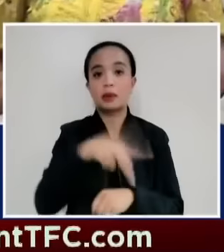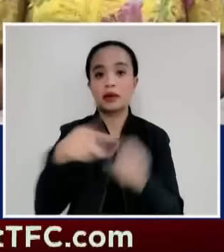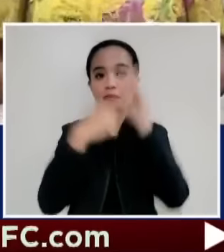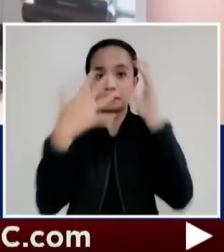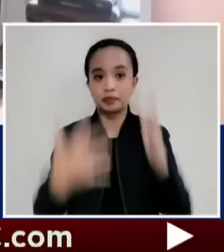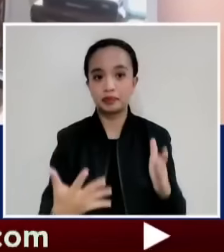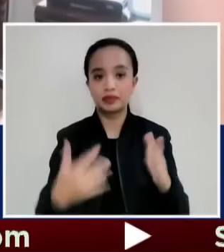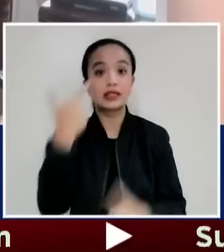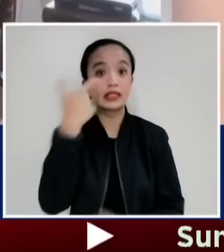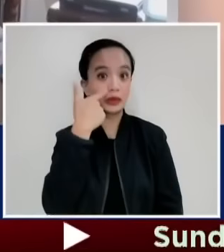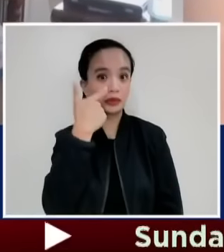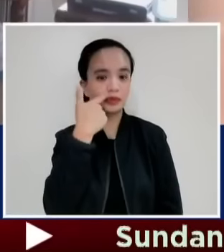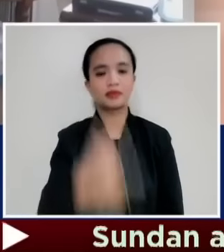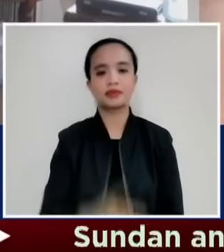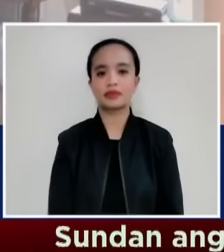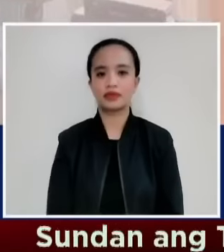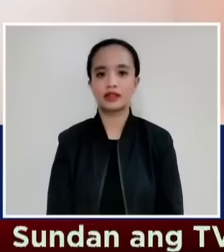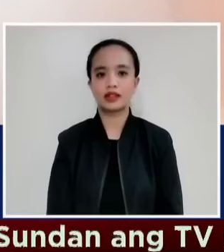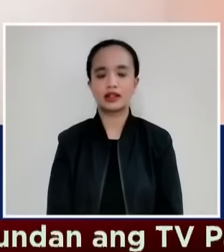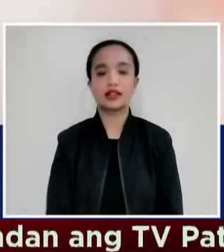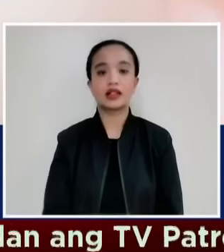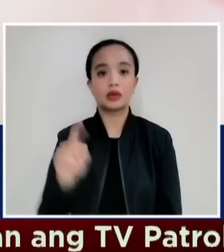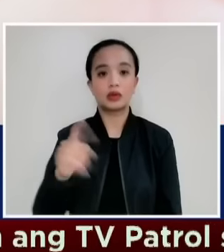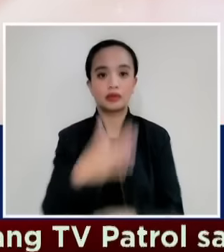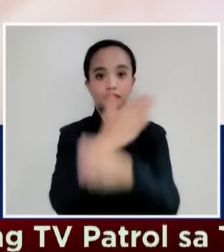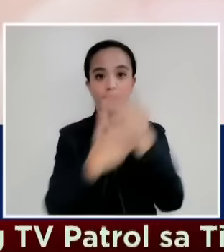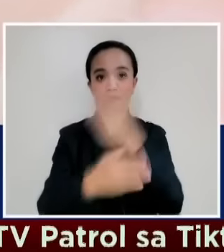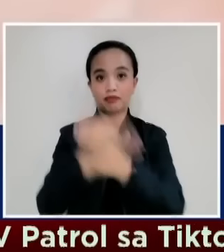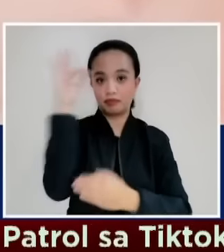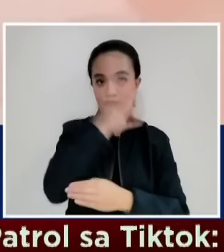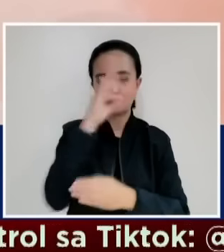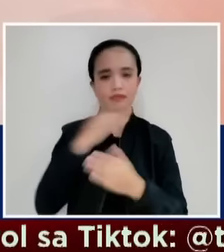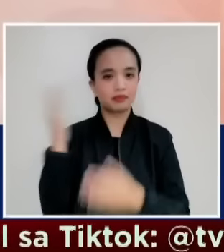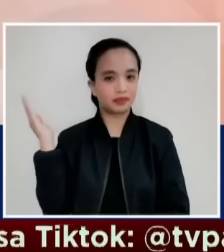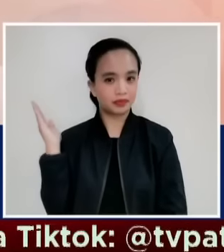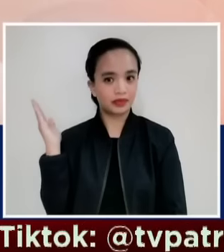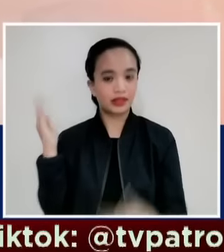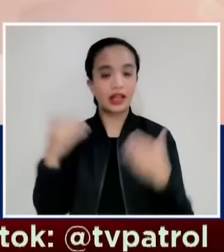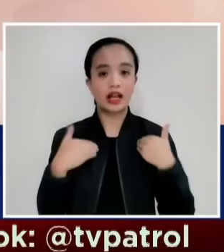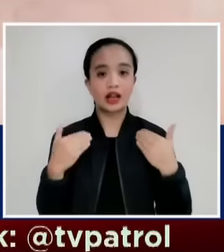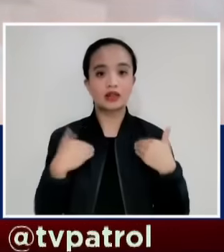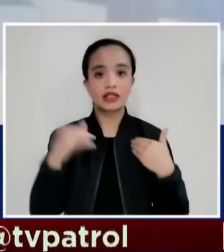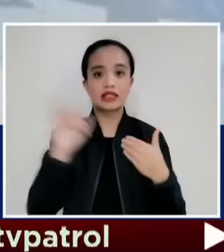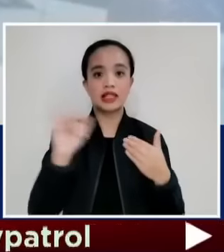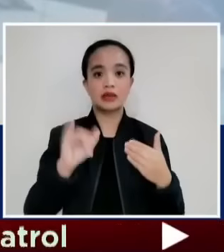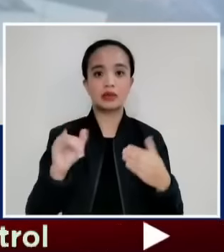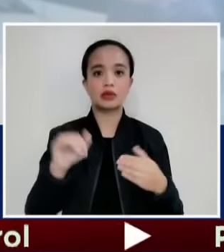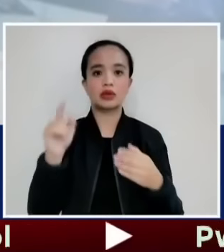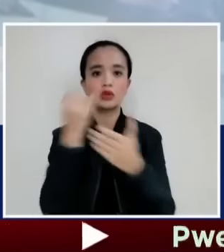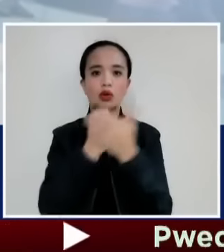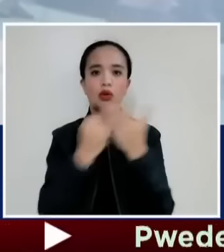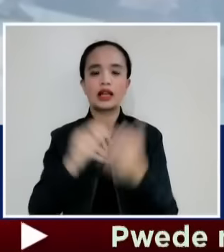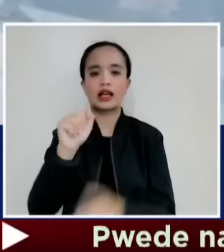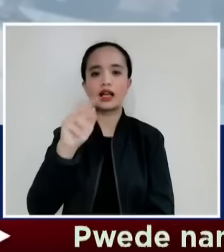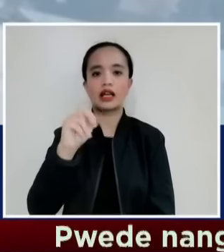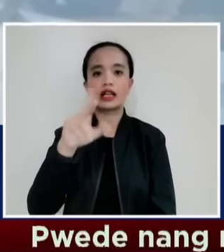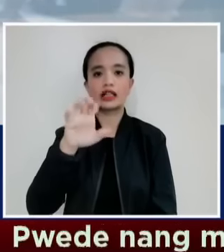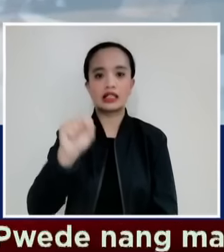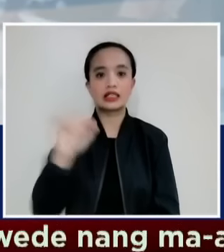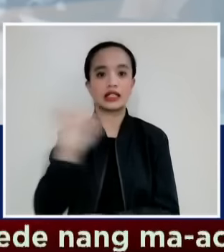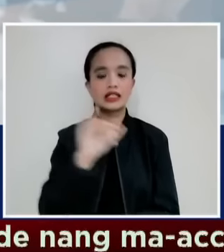Macapagal Arroyo. Angat din ang barong ni Senator Robin Padilla na may silhouette ni Andres Bonifacio. Pati si Kabataan Party